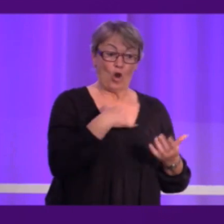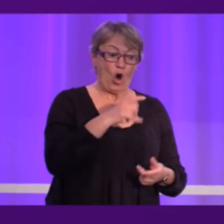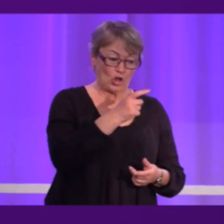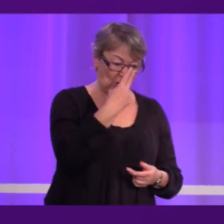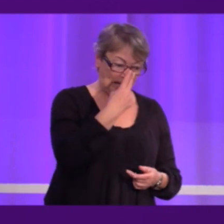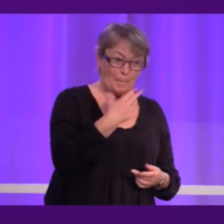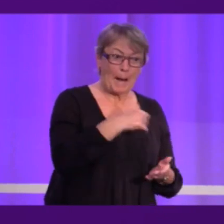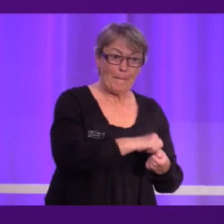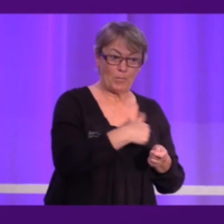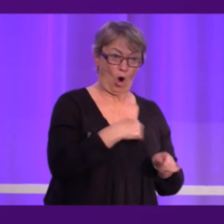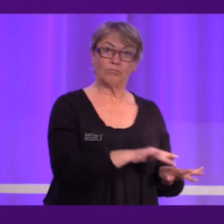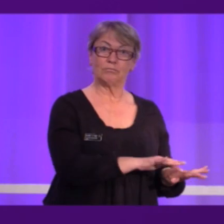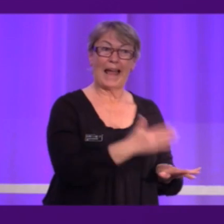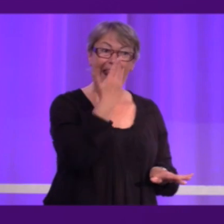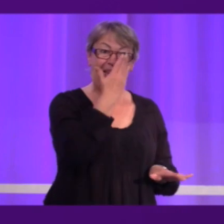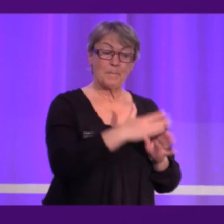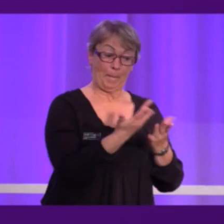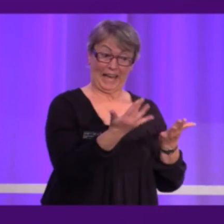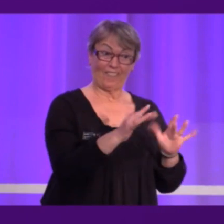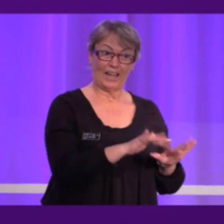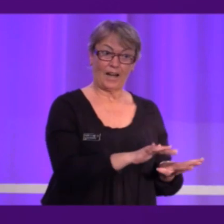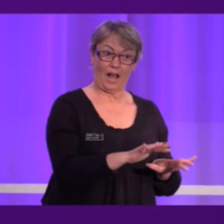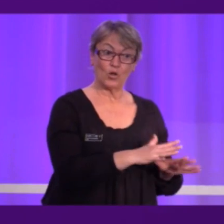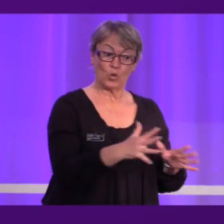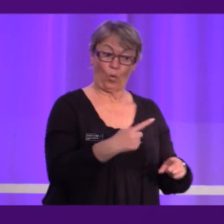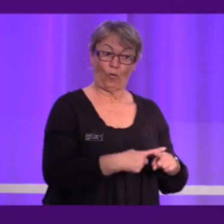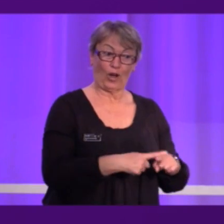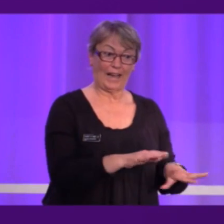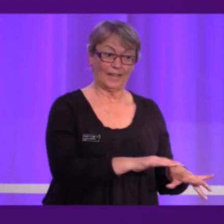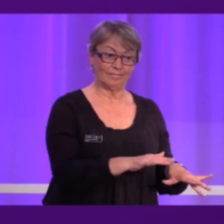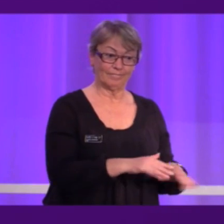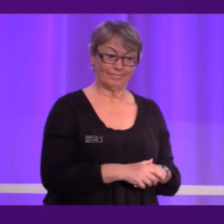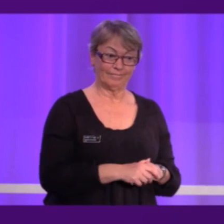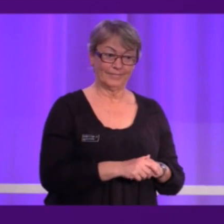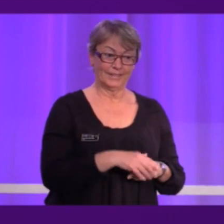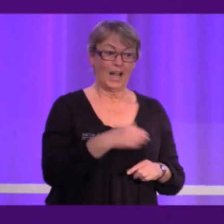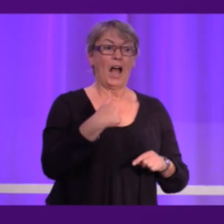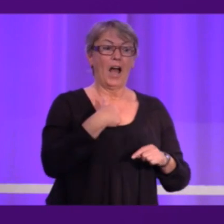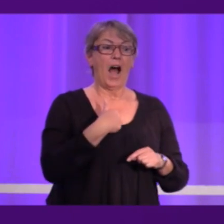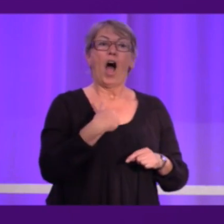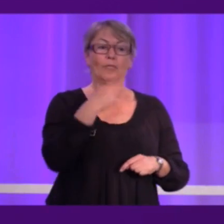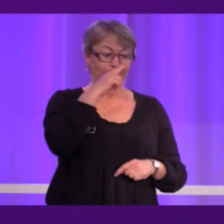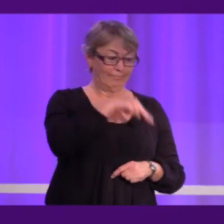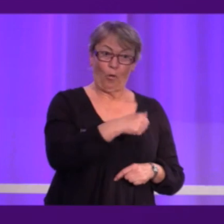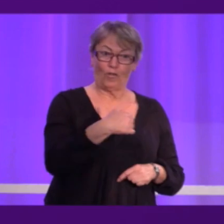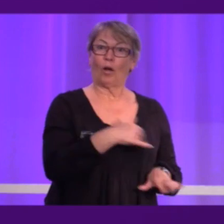fingrarna. Väldigt bra, stor fördel när man föreläser som blind, tycker jag.